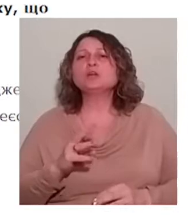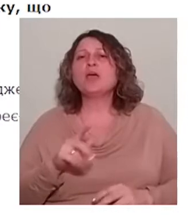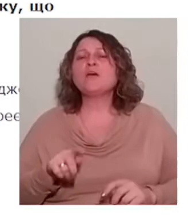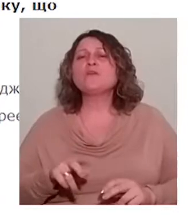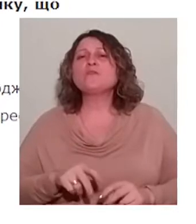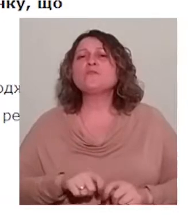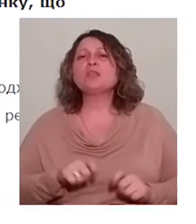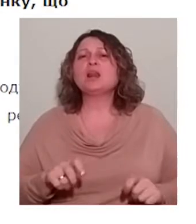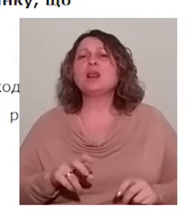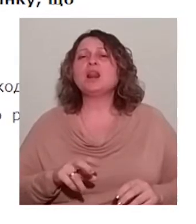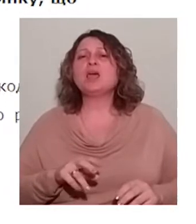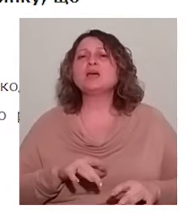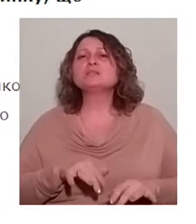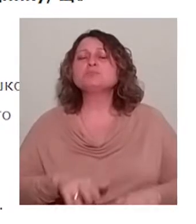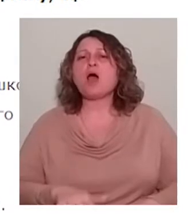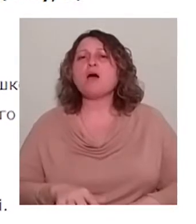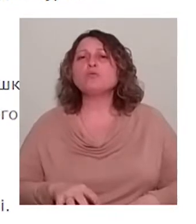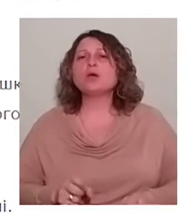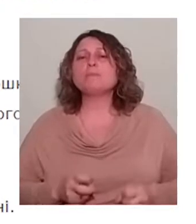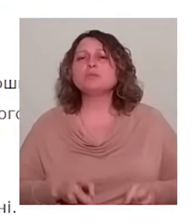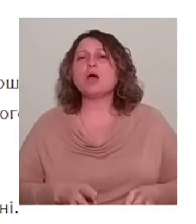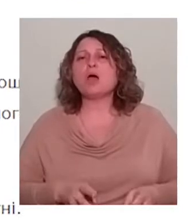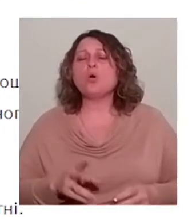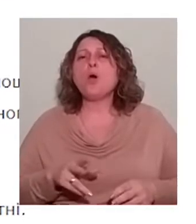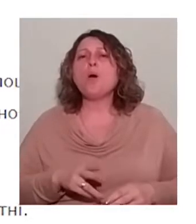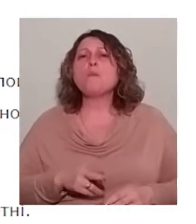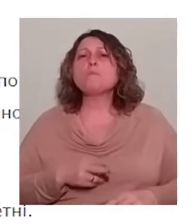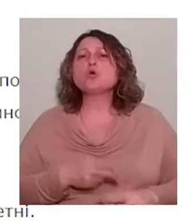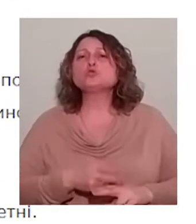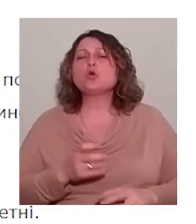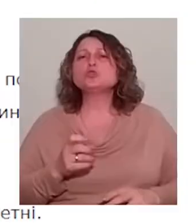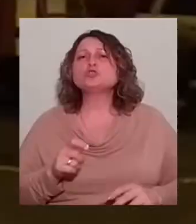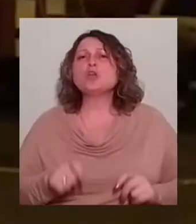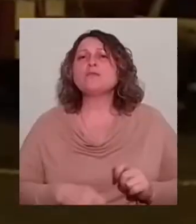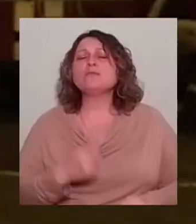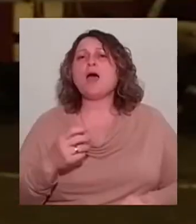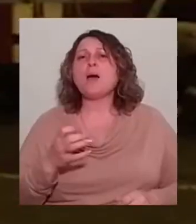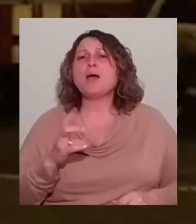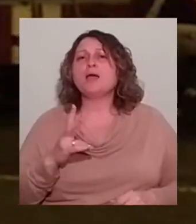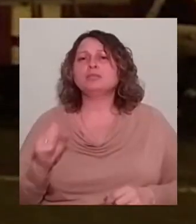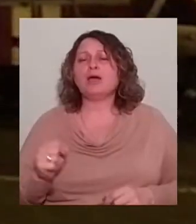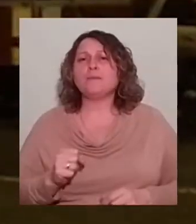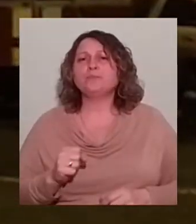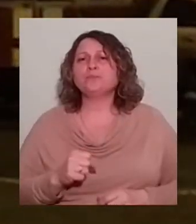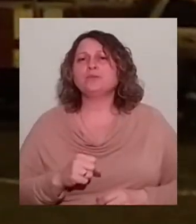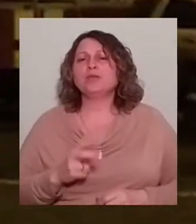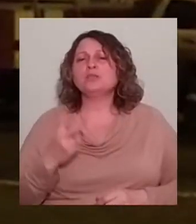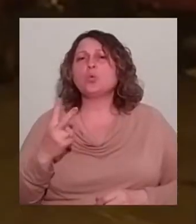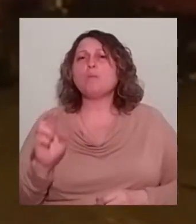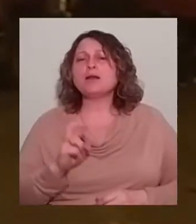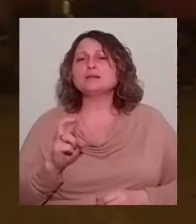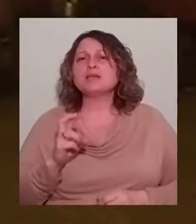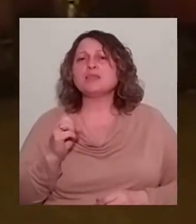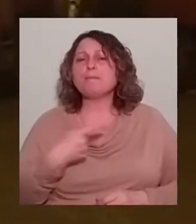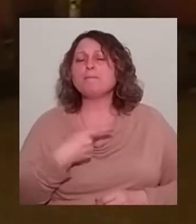за статтею «Умисне знищення або пошкодження майна», підтвердила речниця обласної поліції Любов Гордієвська. Нагадаємо, 2 березня на першому